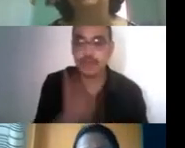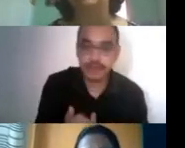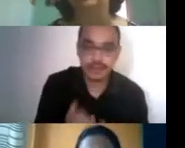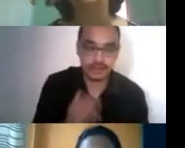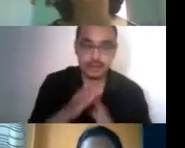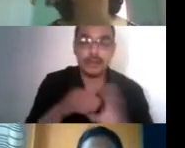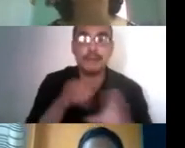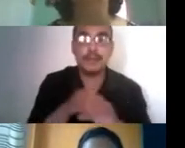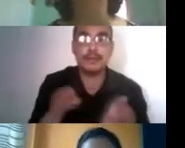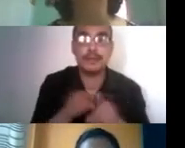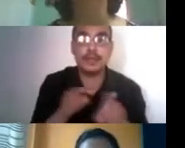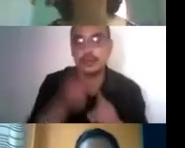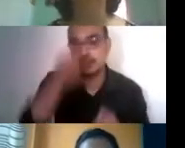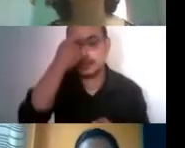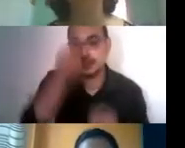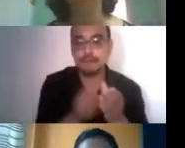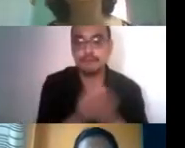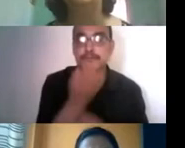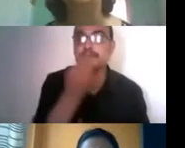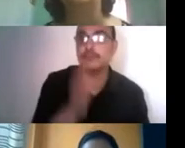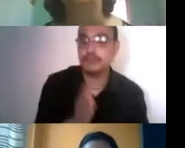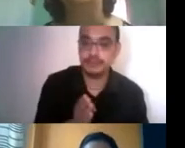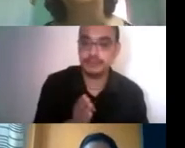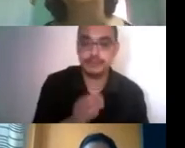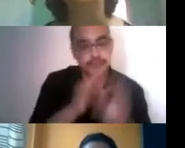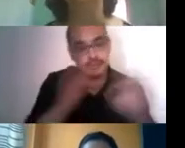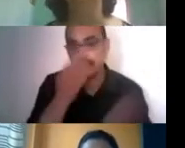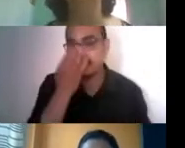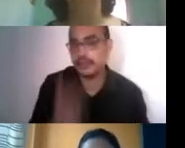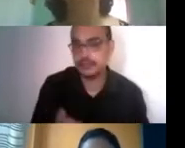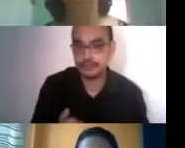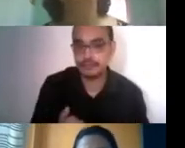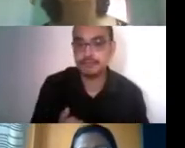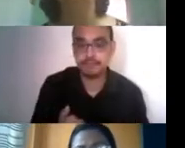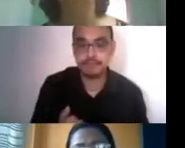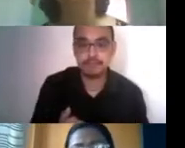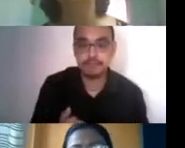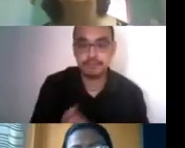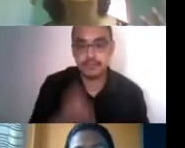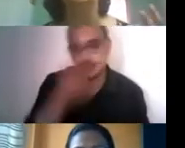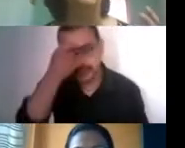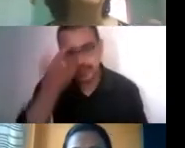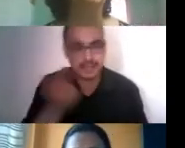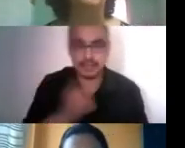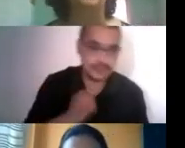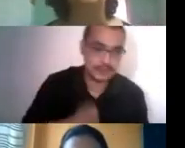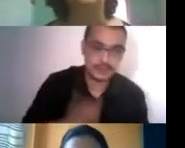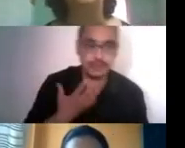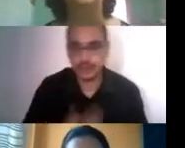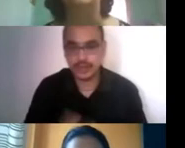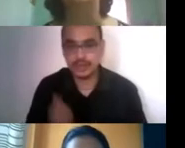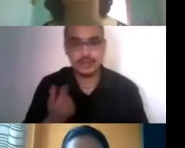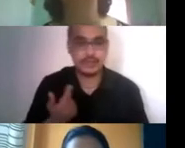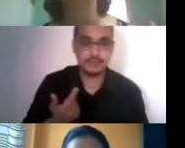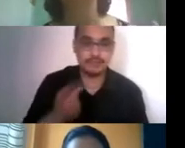टेन्सन सिर्जना हुन्छ होइन, विभिन्न कारणले हुनसक्छ होइन, टेन्सन सिर्जना हुन्छ, त्यहाँ एकदमै तनाव हुन्छ,